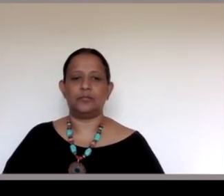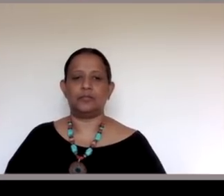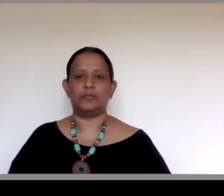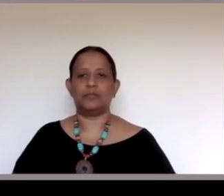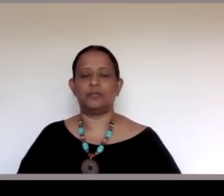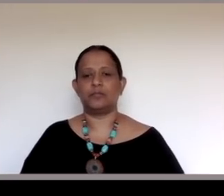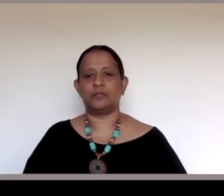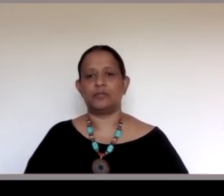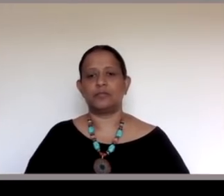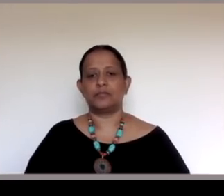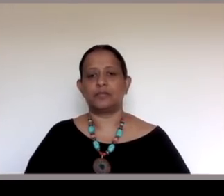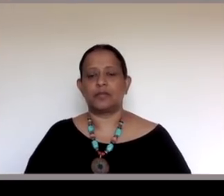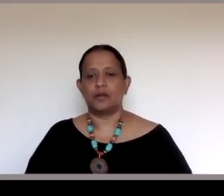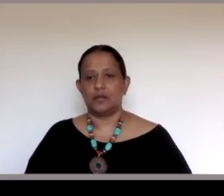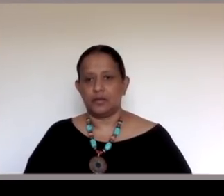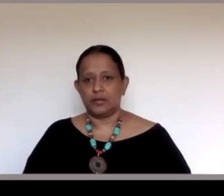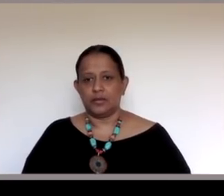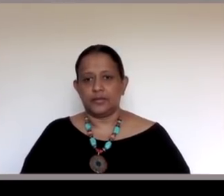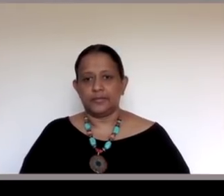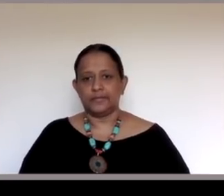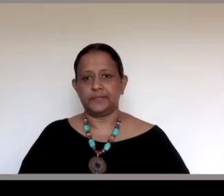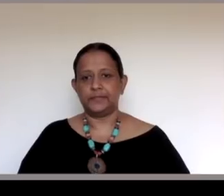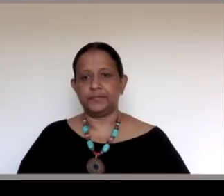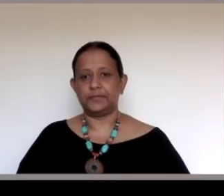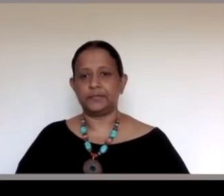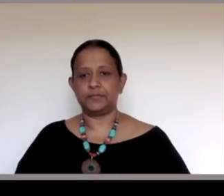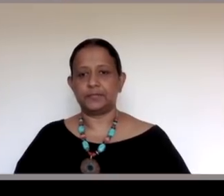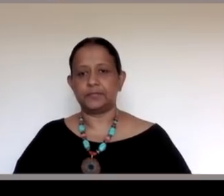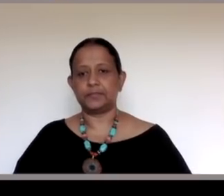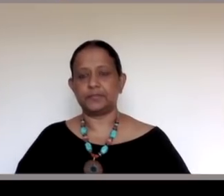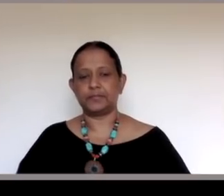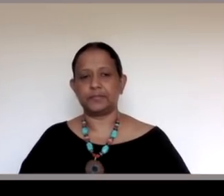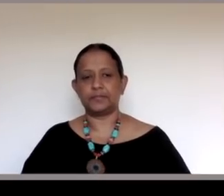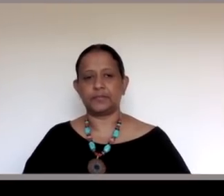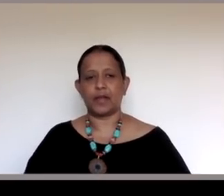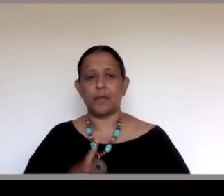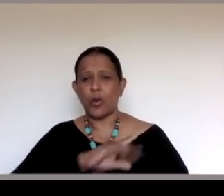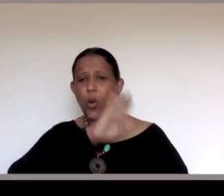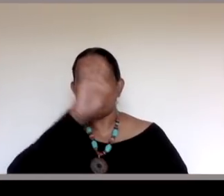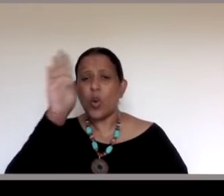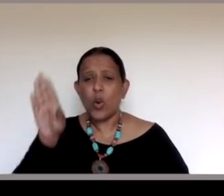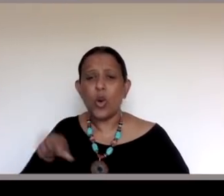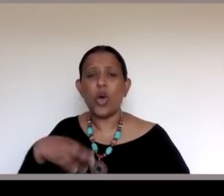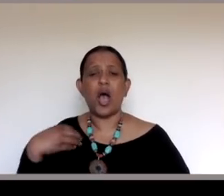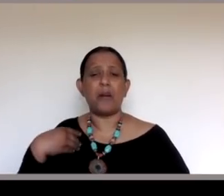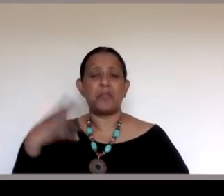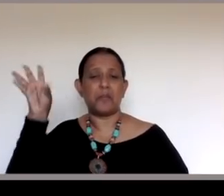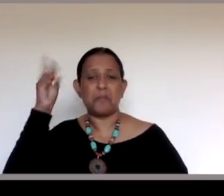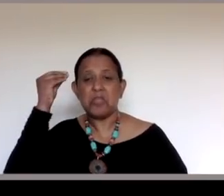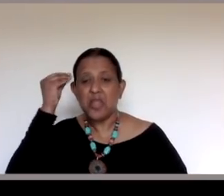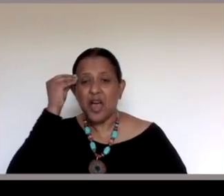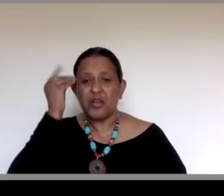கன லோகே மதே நாம் மகிழ்ச்சியை குறித்த உலக கருத்தை பார்த்தோம் அபி ஹிதன ஹமதேம ஹரியட கியோத் ஹமதேம